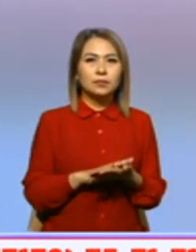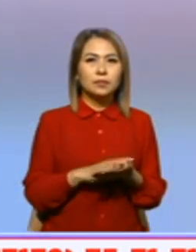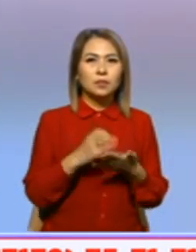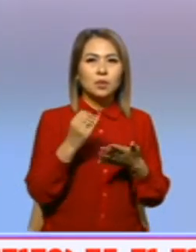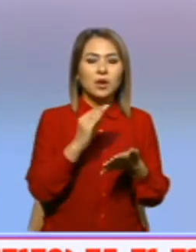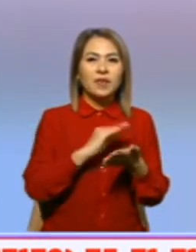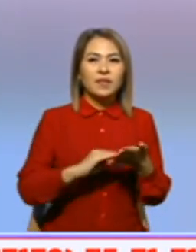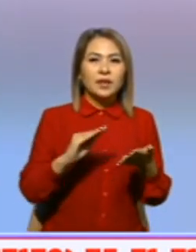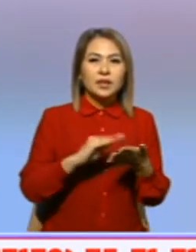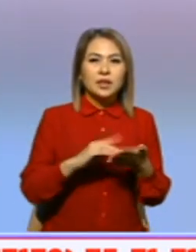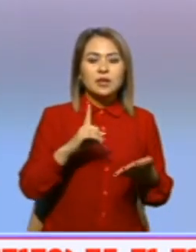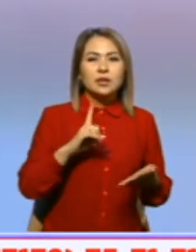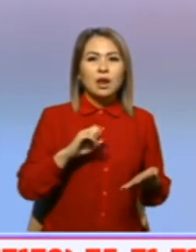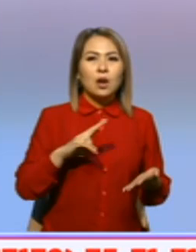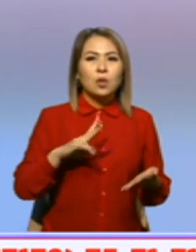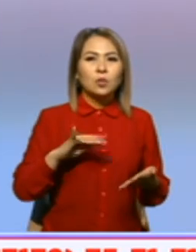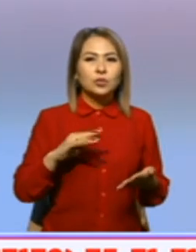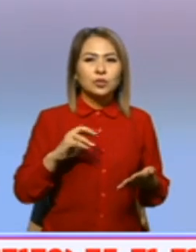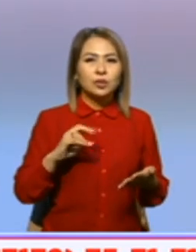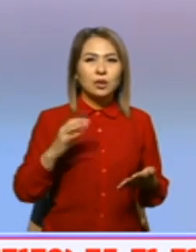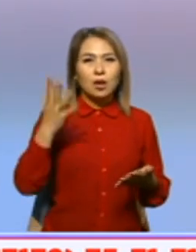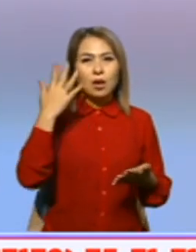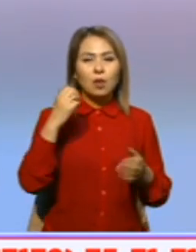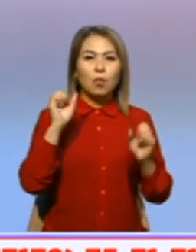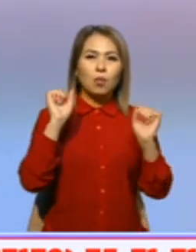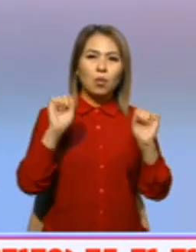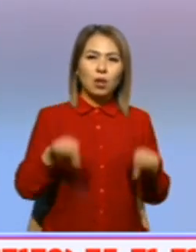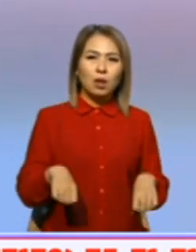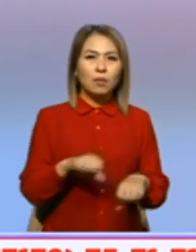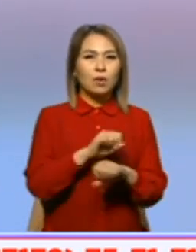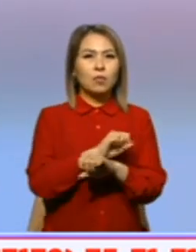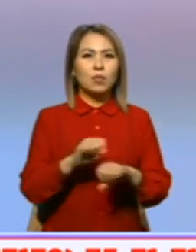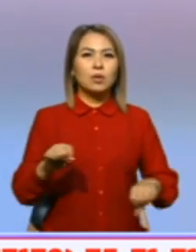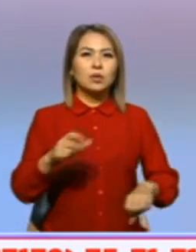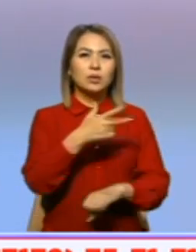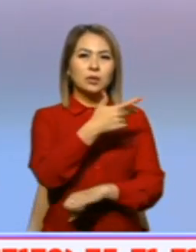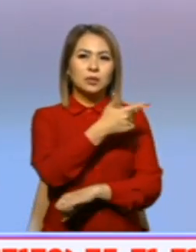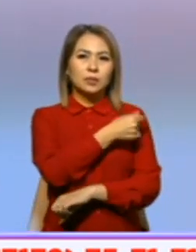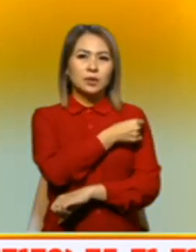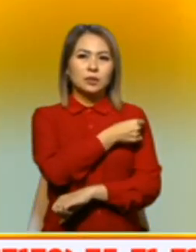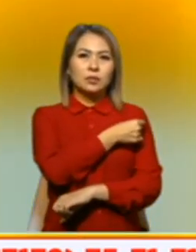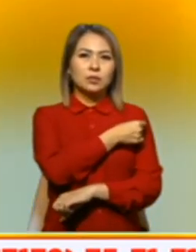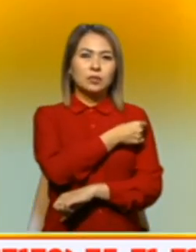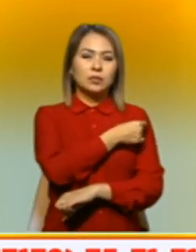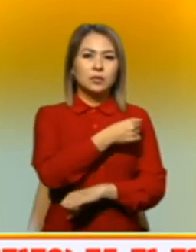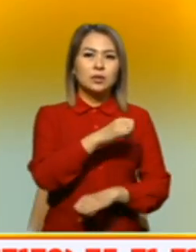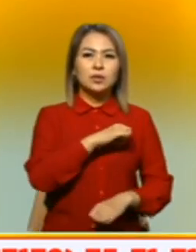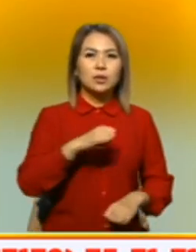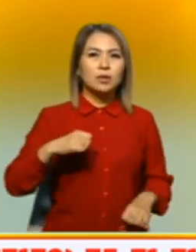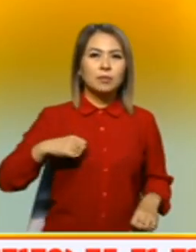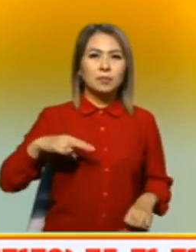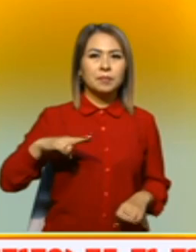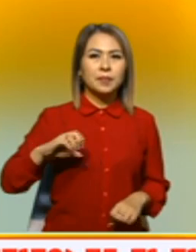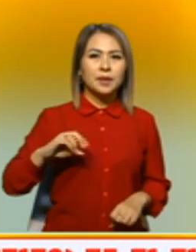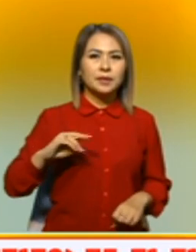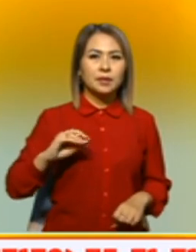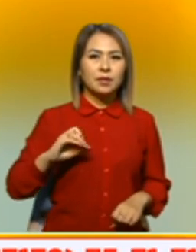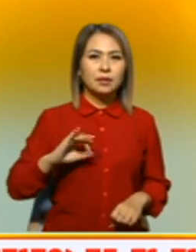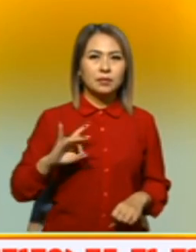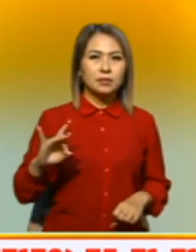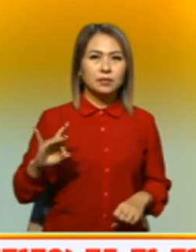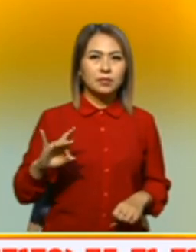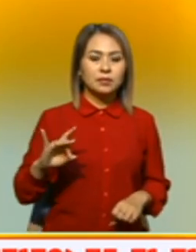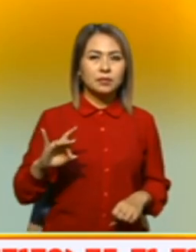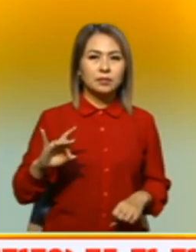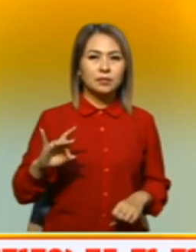береді. А оны салуға бола ма, болмай ма, оны шешетін педиатр. Педиатрдың ол